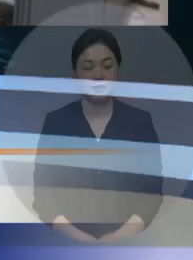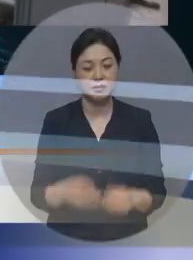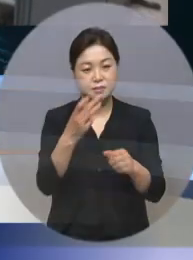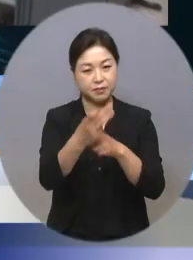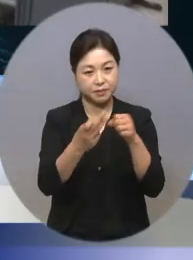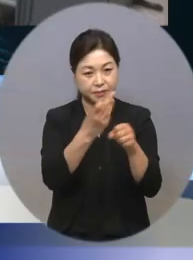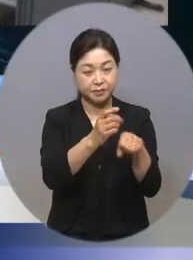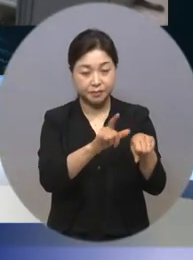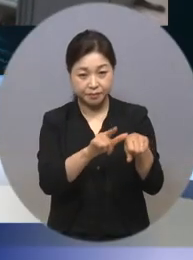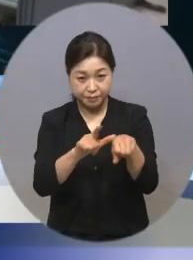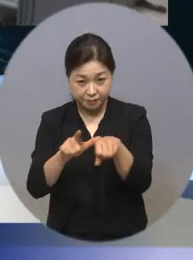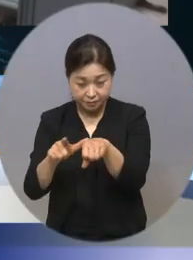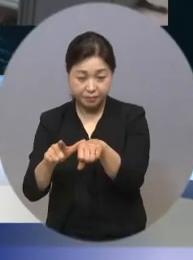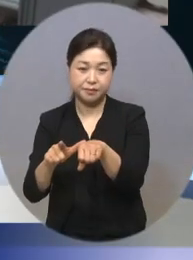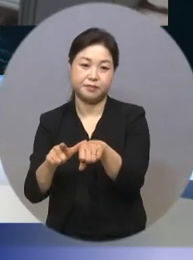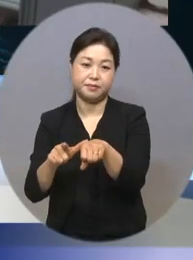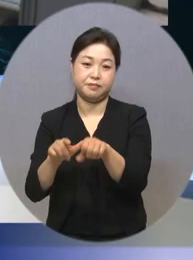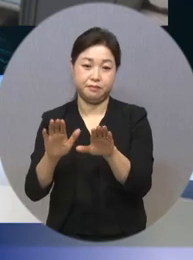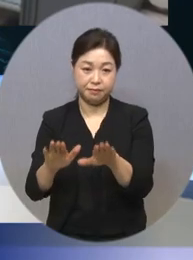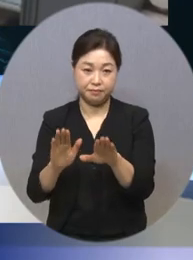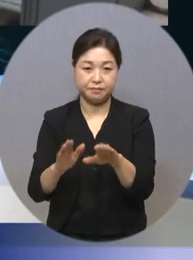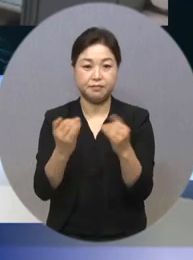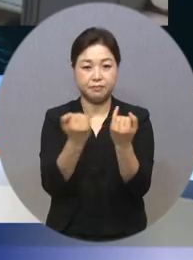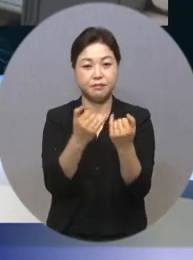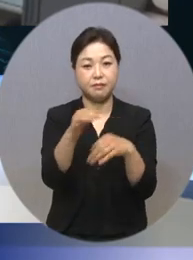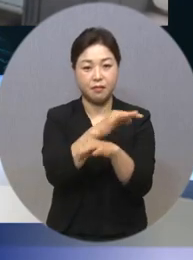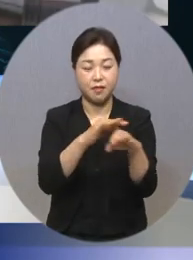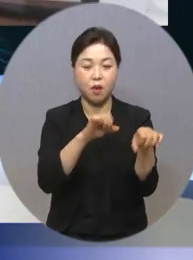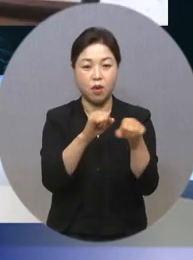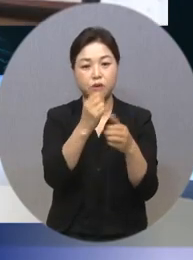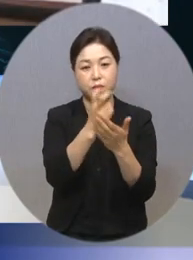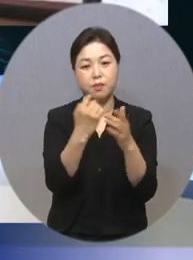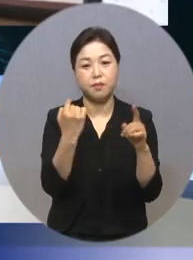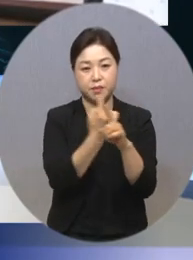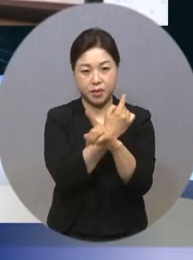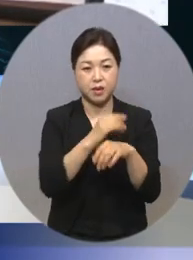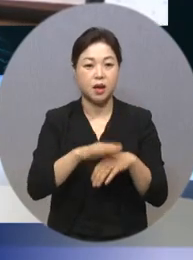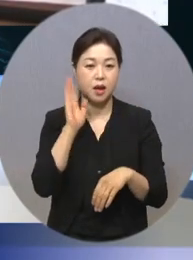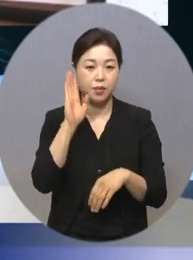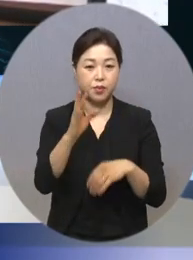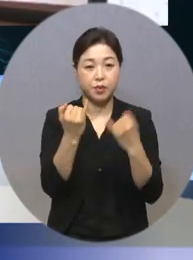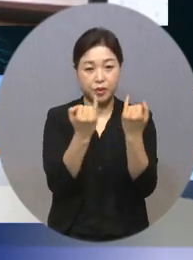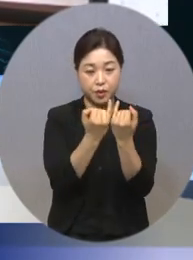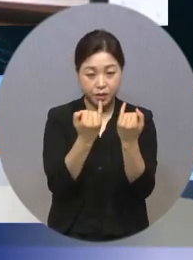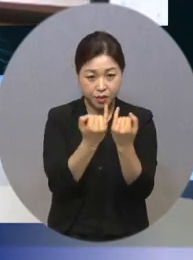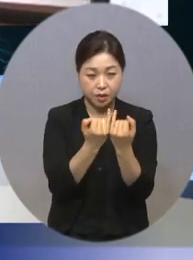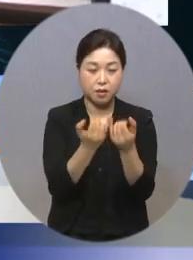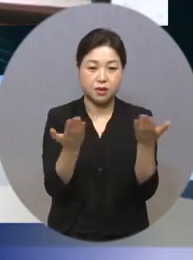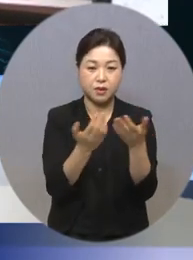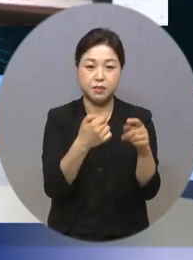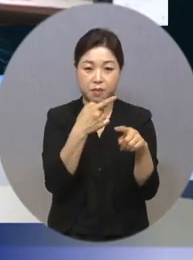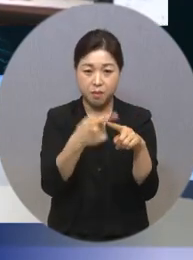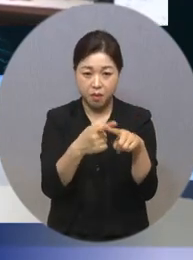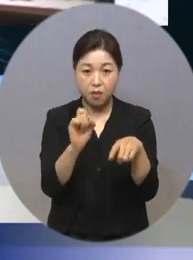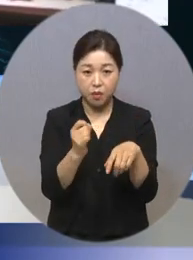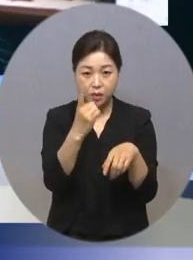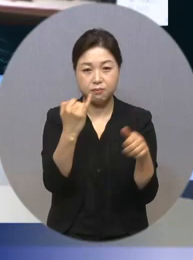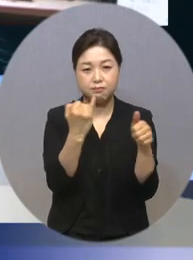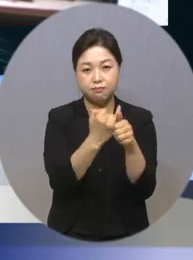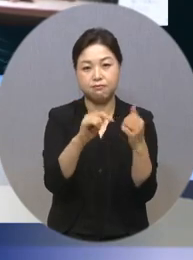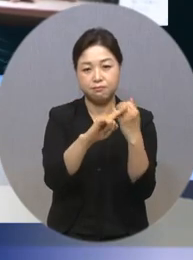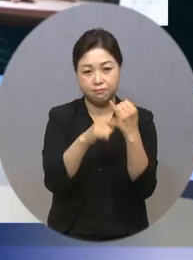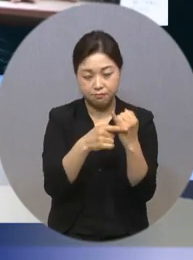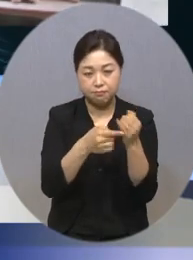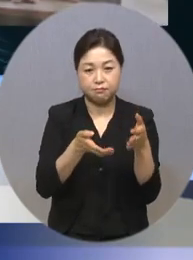13년 만에 여성경제활동법이 전면 개정됐습니다. 앞으로 여성의 경력단절 사유에 혼인과